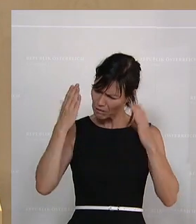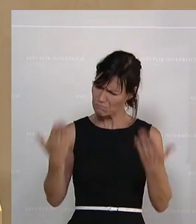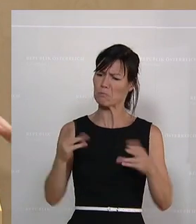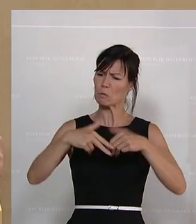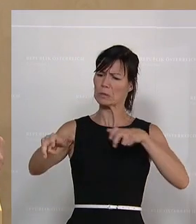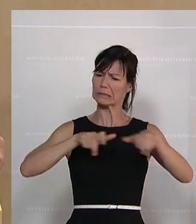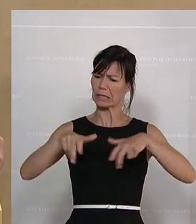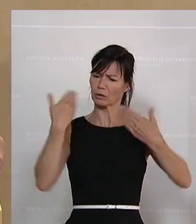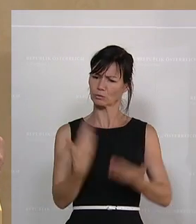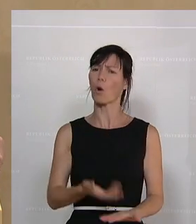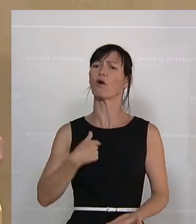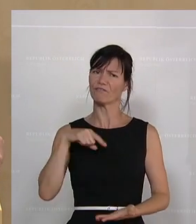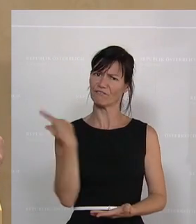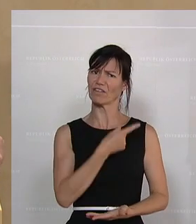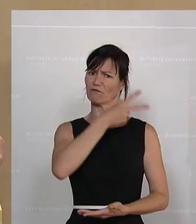menschen aus